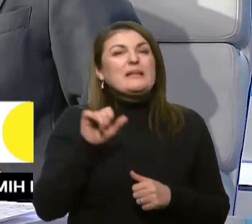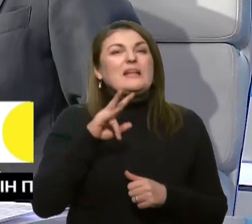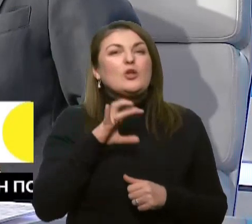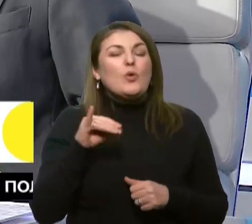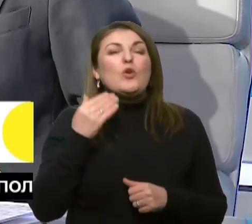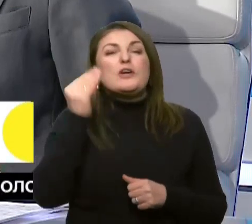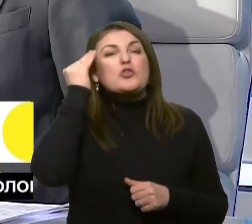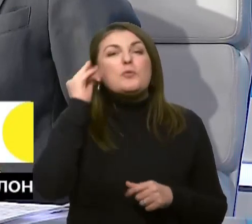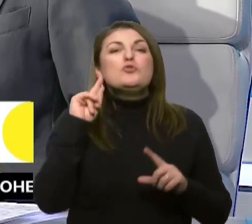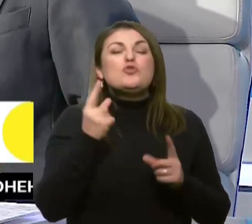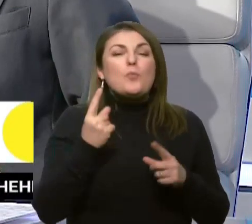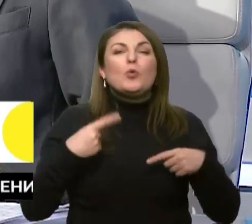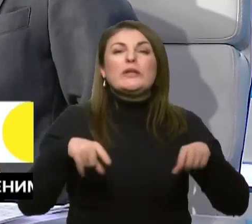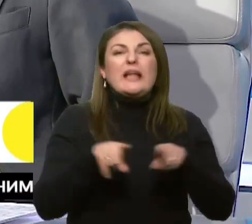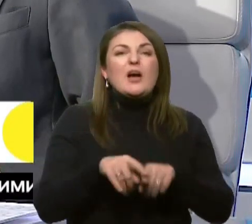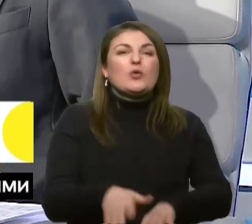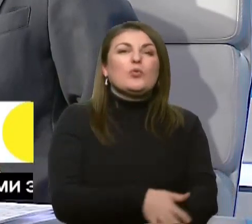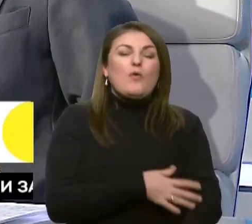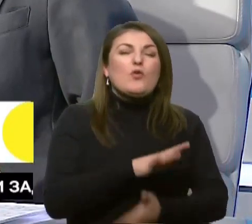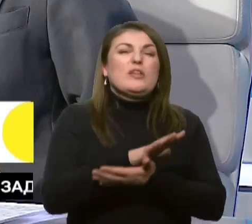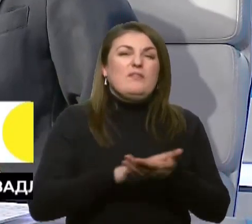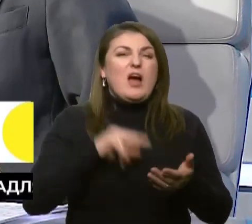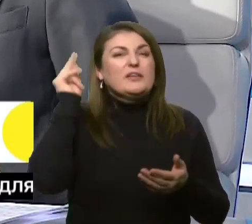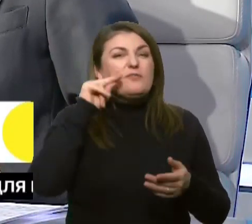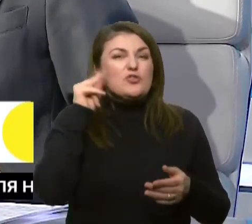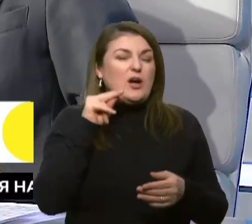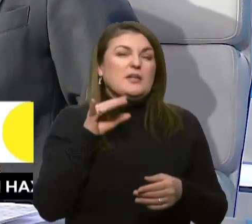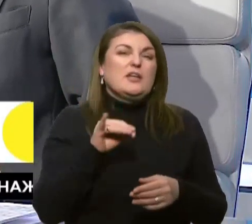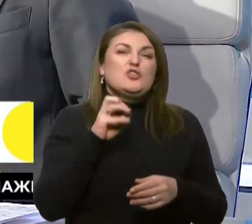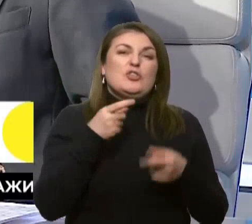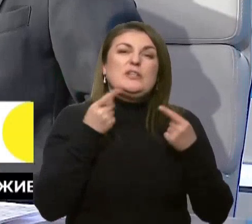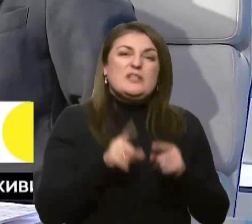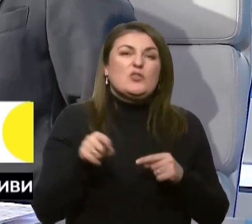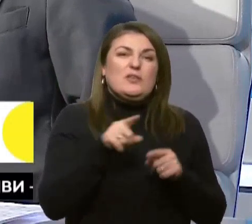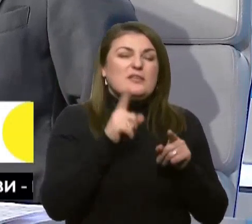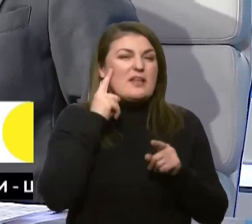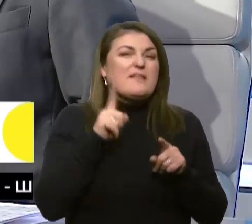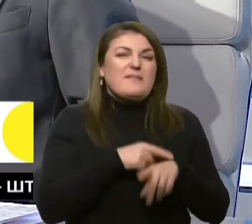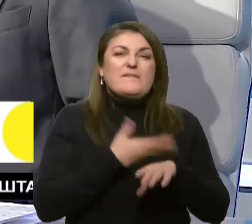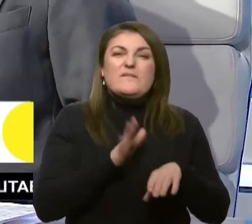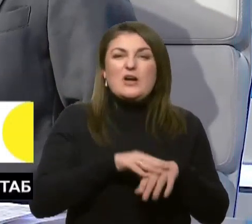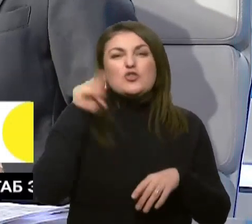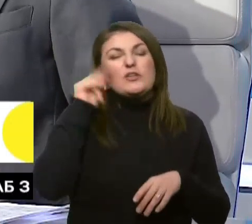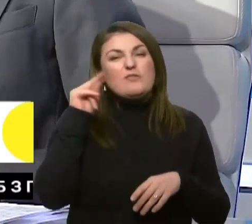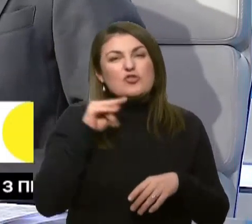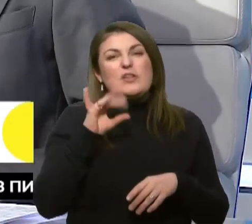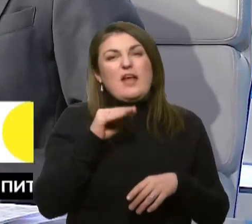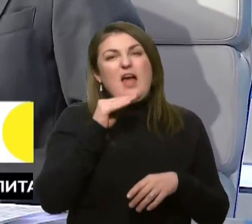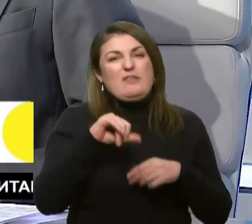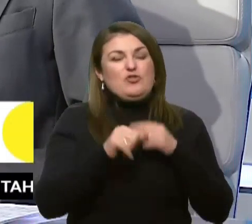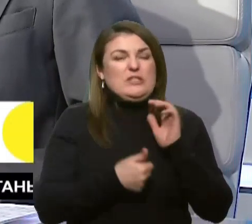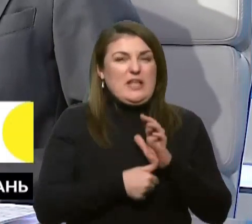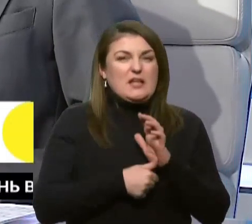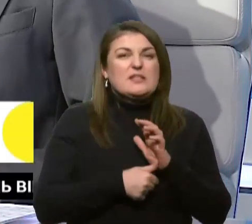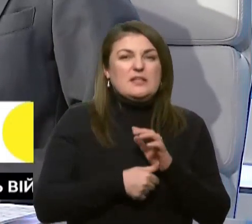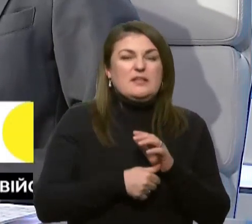на вашу думку, чому так довго триває навчання і чи дійсно, знаєте, так важко навчитися на